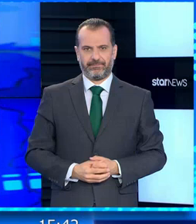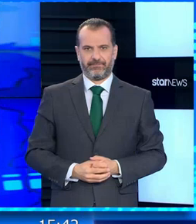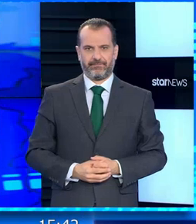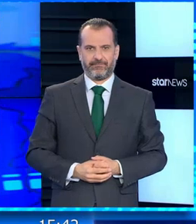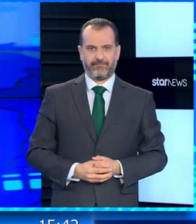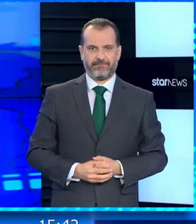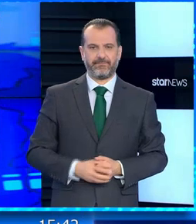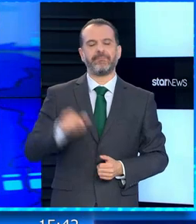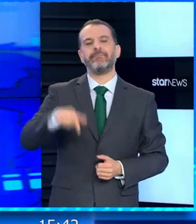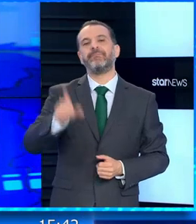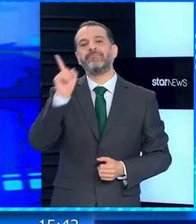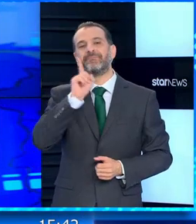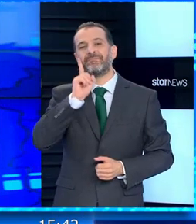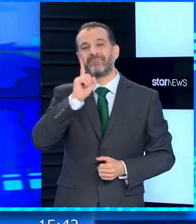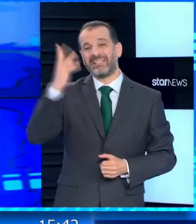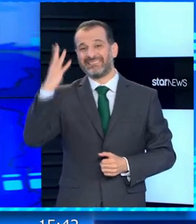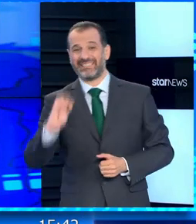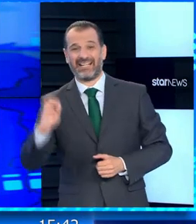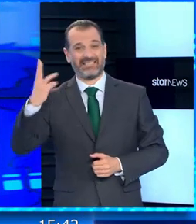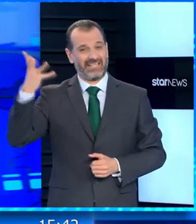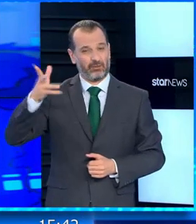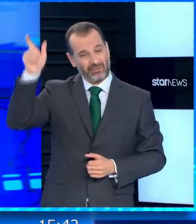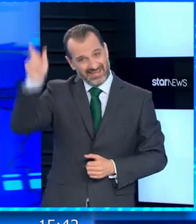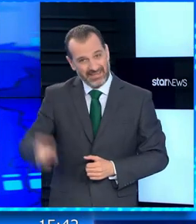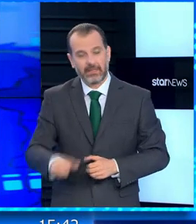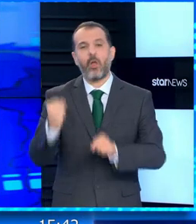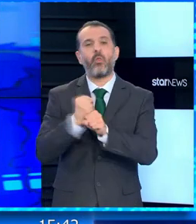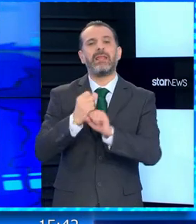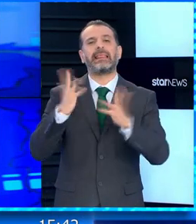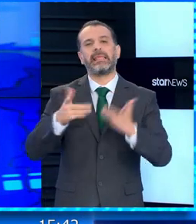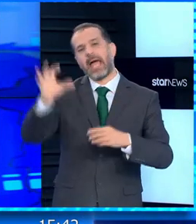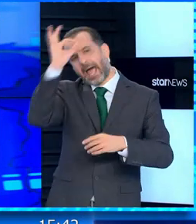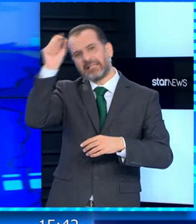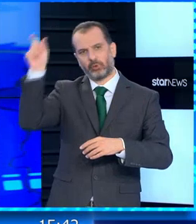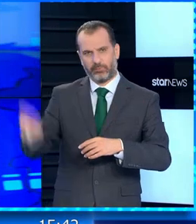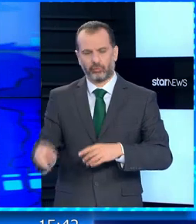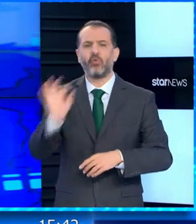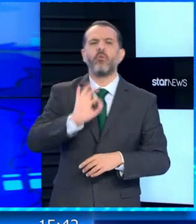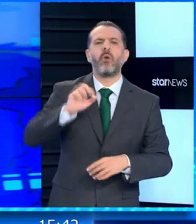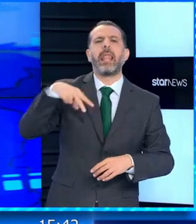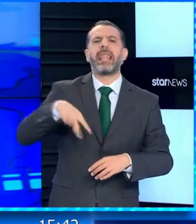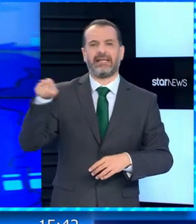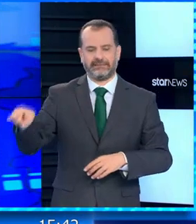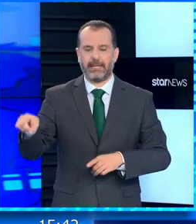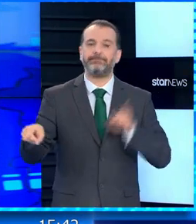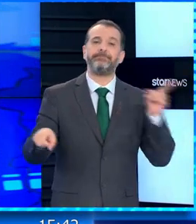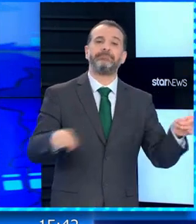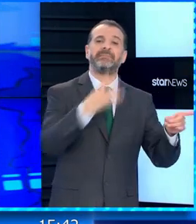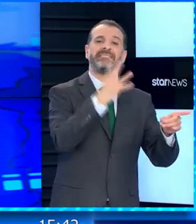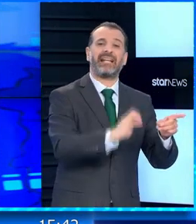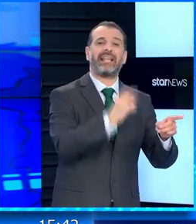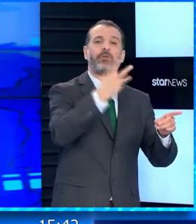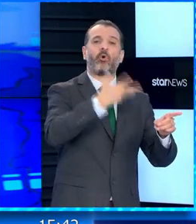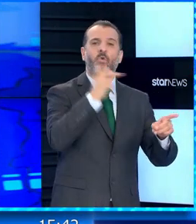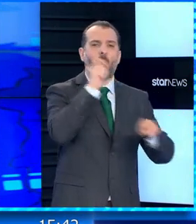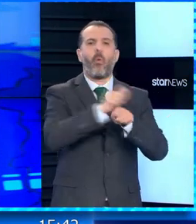Θύμα άγριου ξυλοδαρμού έπεσε μια 43χρονη αστυνομικός από το σύζυγό της στη Λάρισα. Ο 42χρονος άρχισε να τη χτυπά